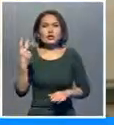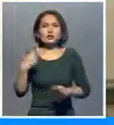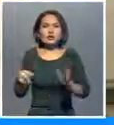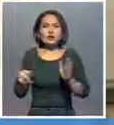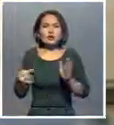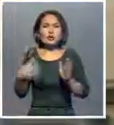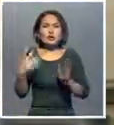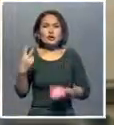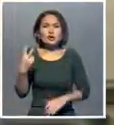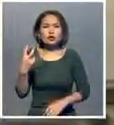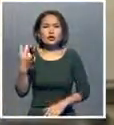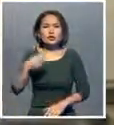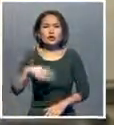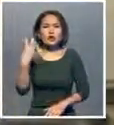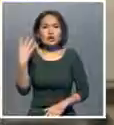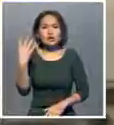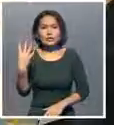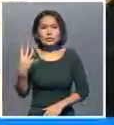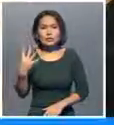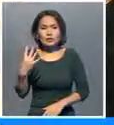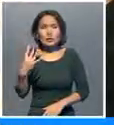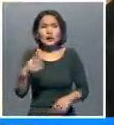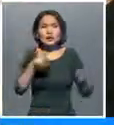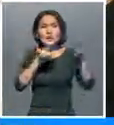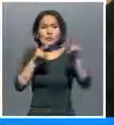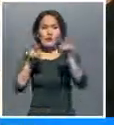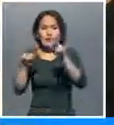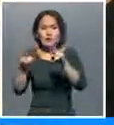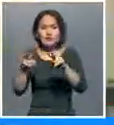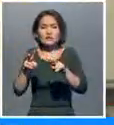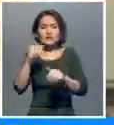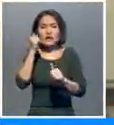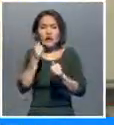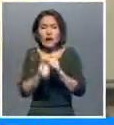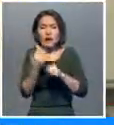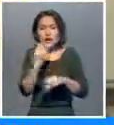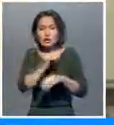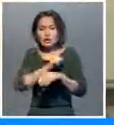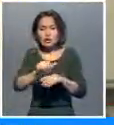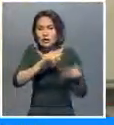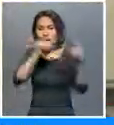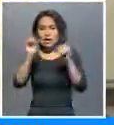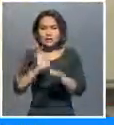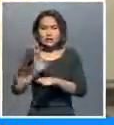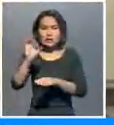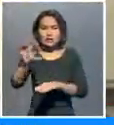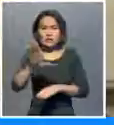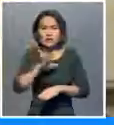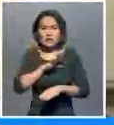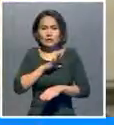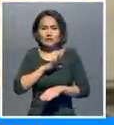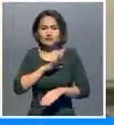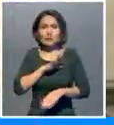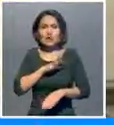224 байқаушыны әрбір мемлекеттерге жібергеміз. Соның ішінде 27 адам ұзақ мерзімді байқаушылар